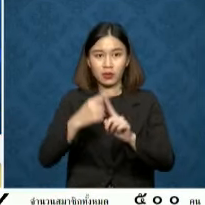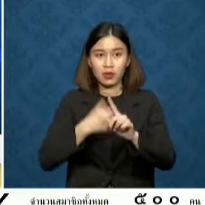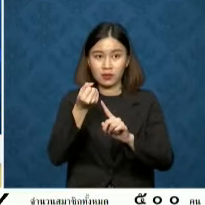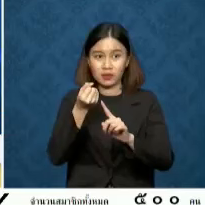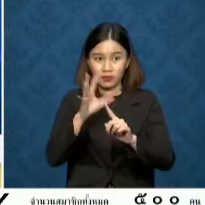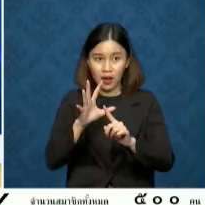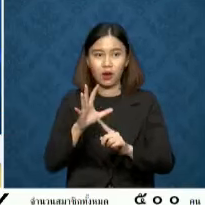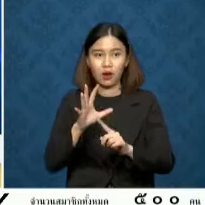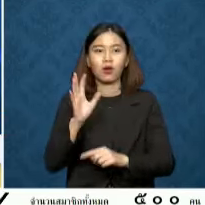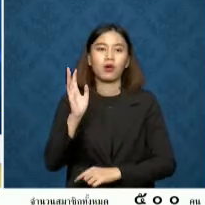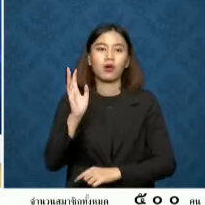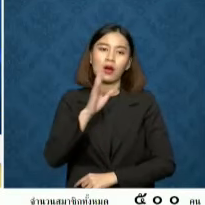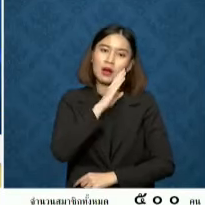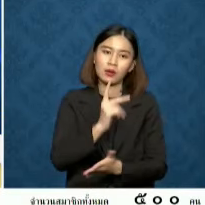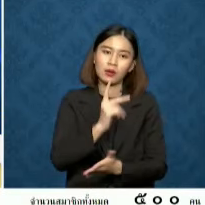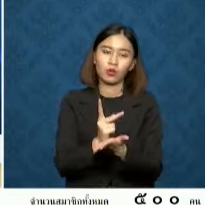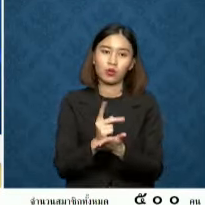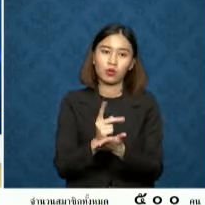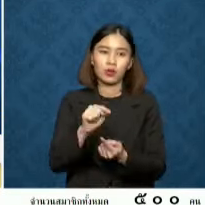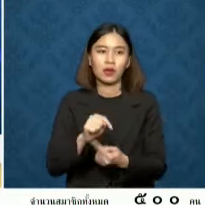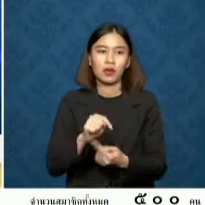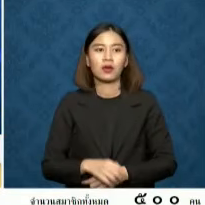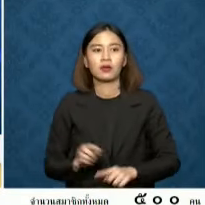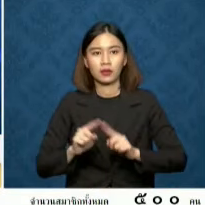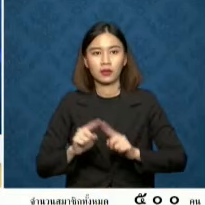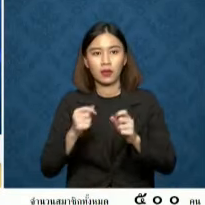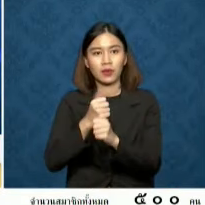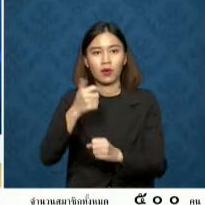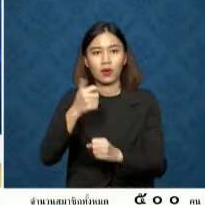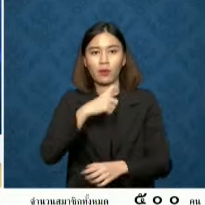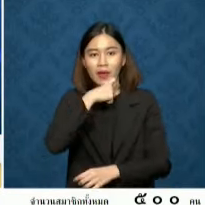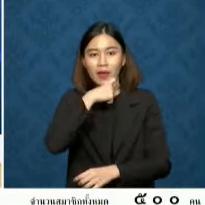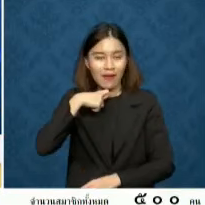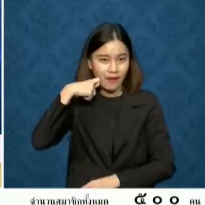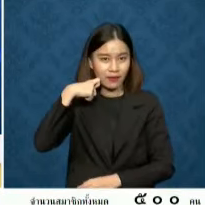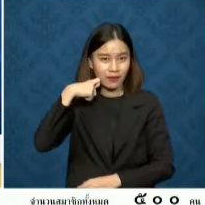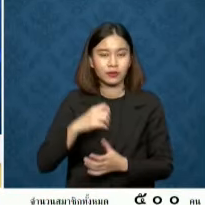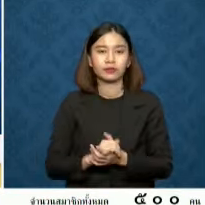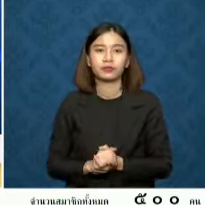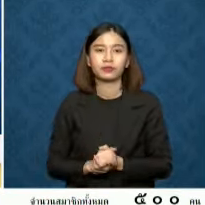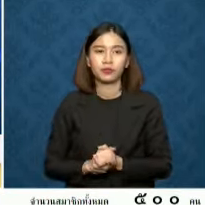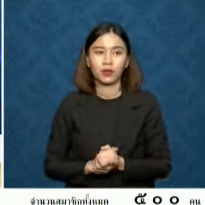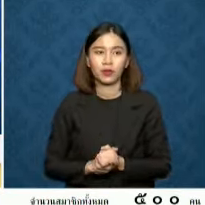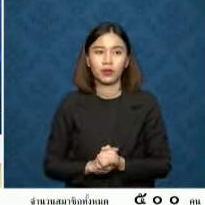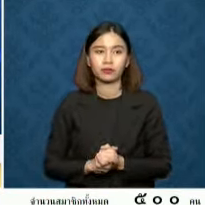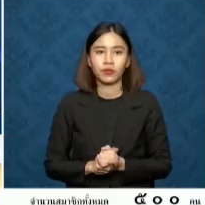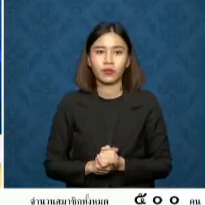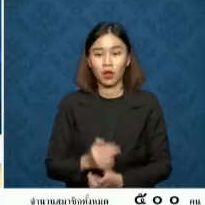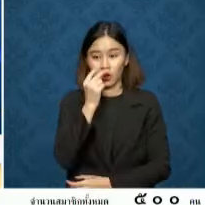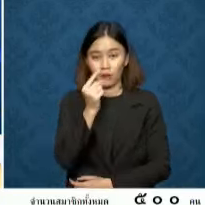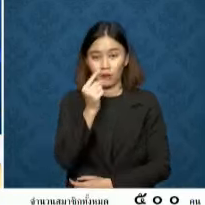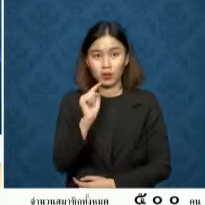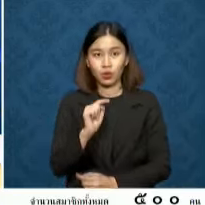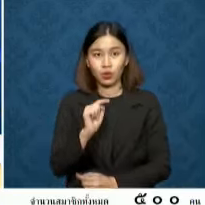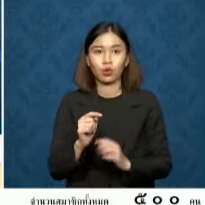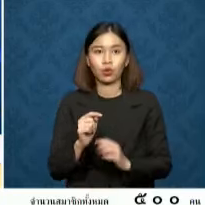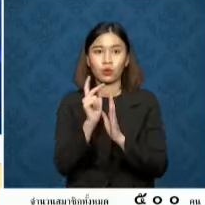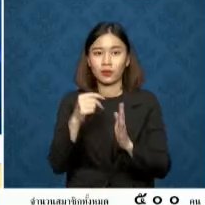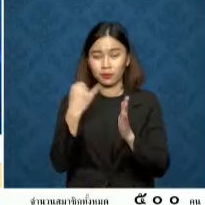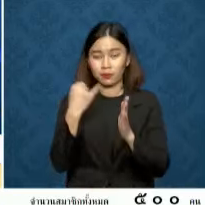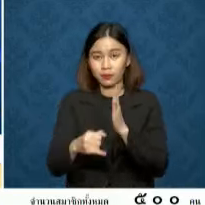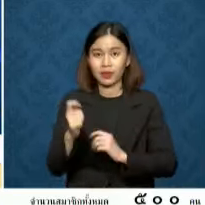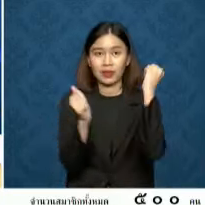ปาฏิหาริย์นะครับถ้าจะกู้ได้แต่ที่มันจะกู้ไม่ได้แน่ๆเนี่ยก็คือไปทำให้มันแห้งท่านไปดูคดีกำนันนกนะครับเข